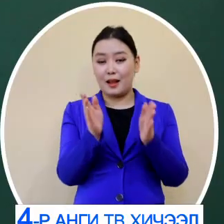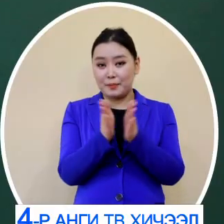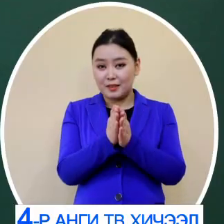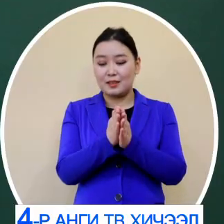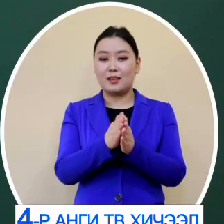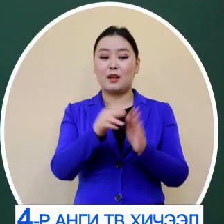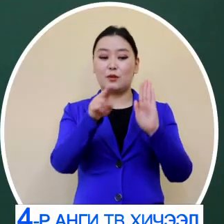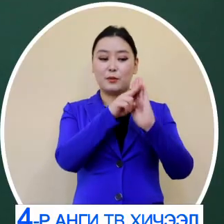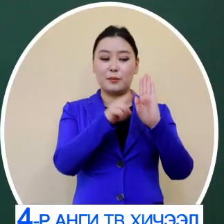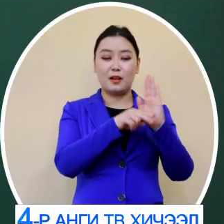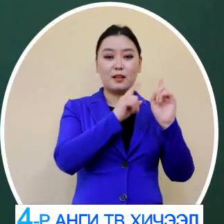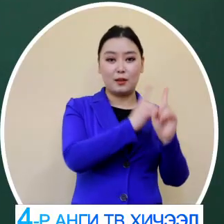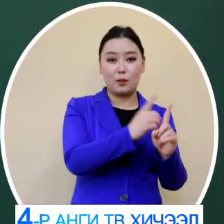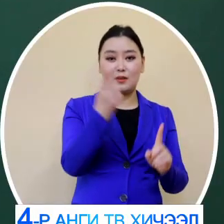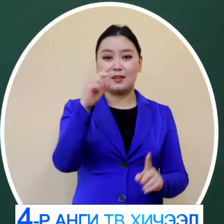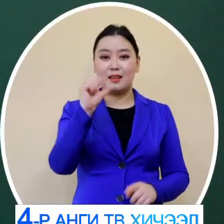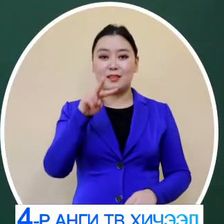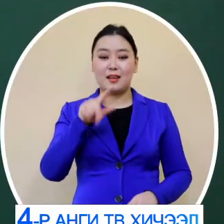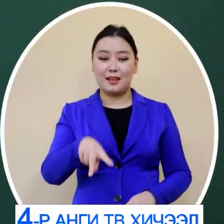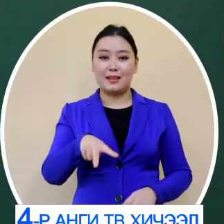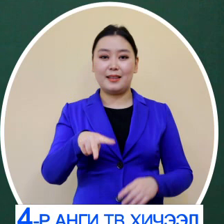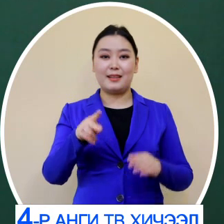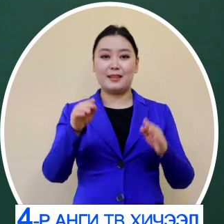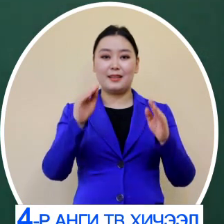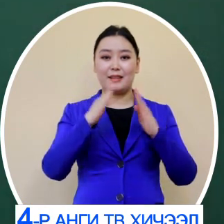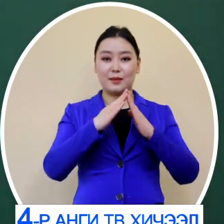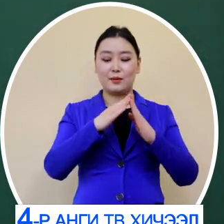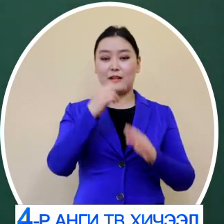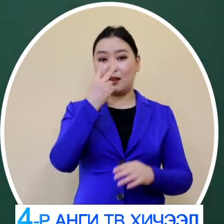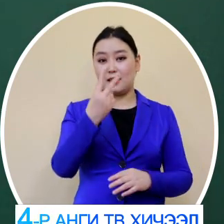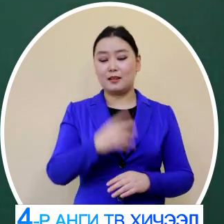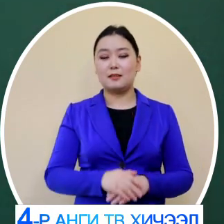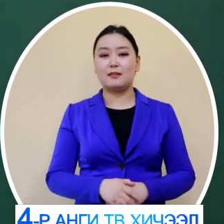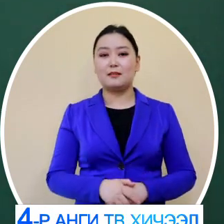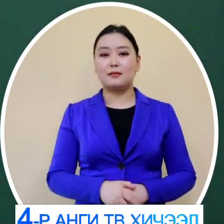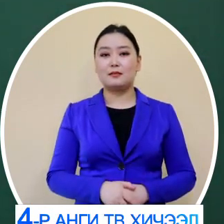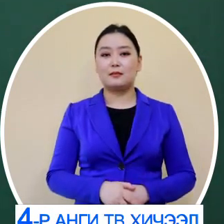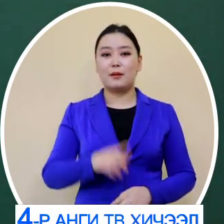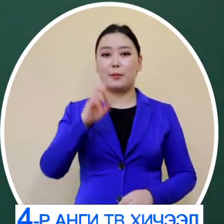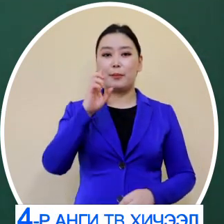За хамтдаа саяны үдсэн дөрмийнхаа дагуу тасгал даалгаврыг ажиллая. За самбарлуу анхаарлаа хандуулаарай.